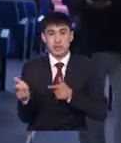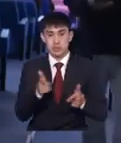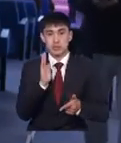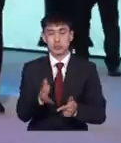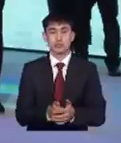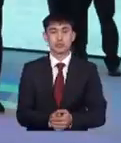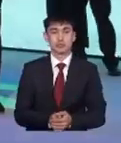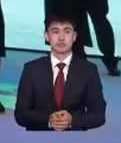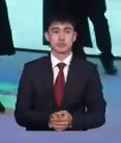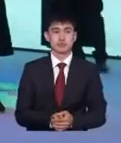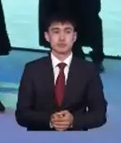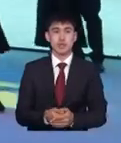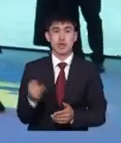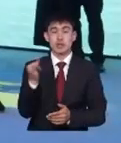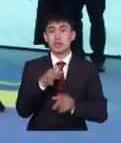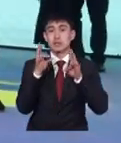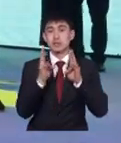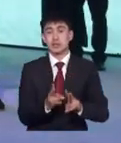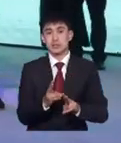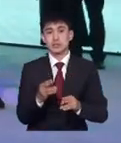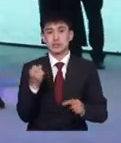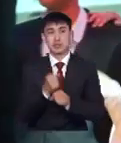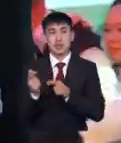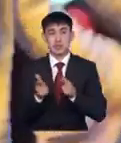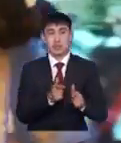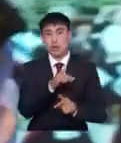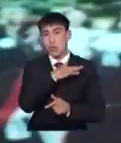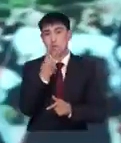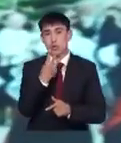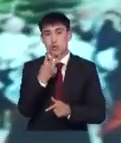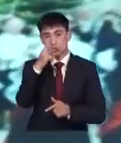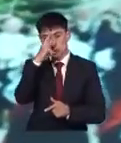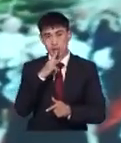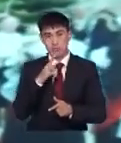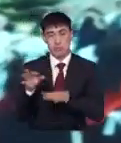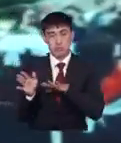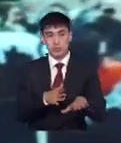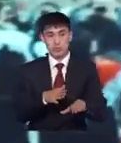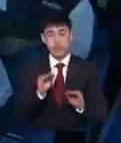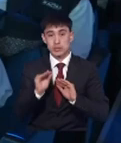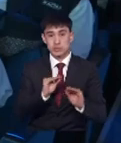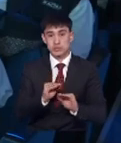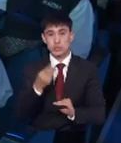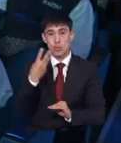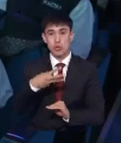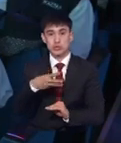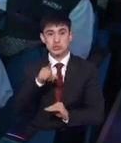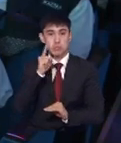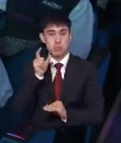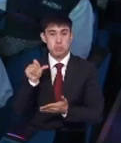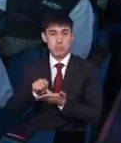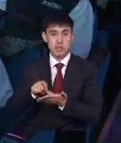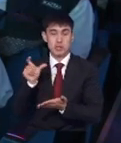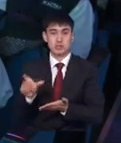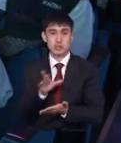жатырмыз. Тарихи трагедияны дайындауға үш айға жуық уақыт кетіпті. Қойылымда 30 шақты жас өнер көрсетеді. Жалпы залға жиналған қауым